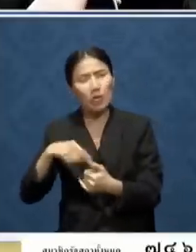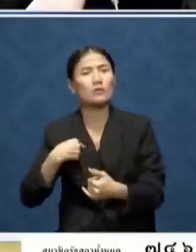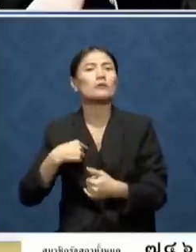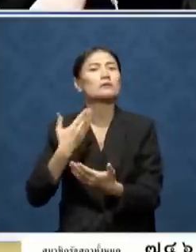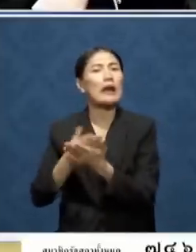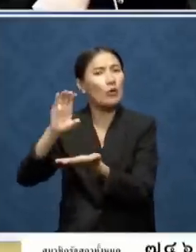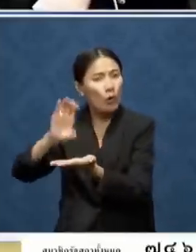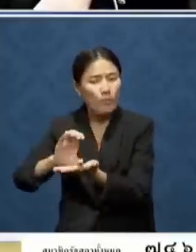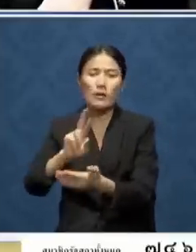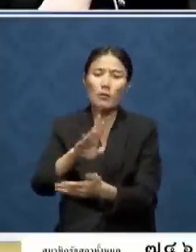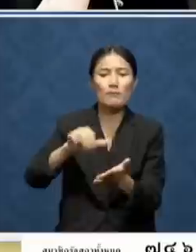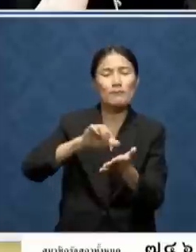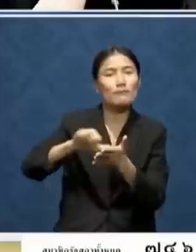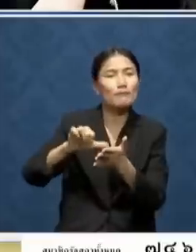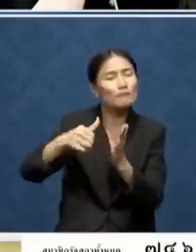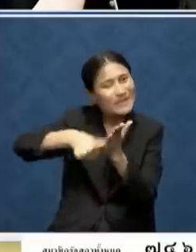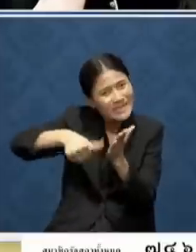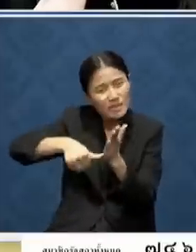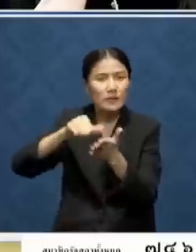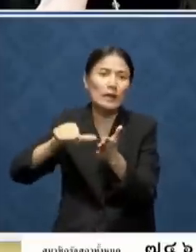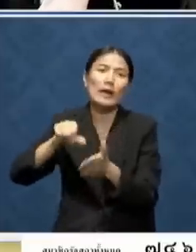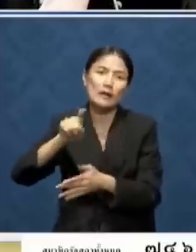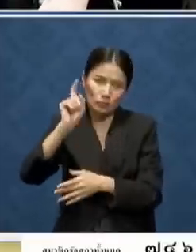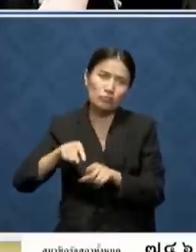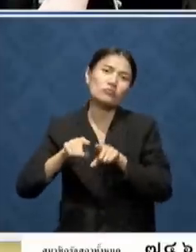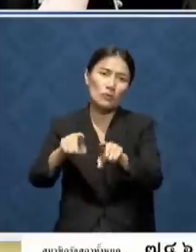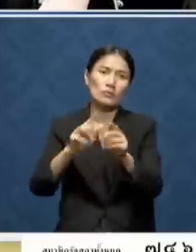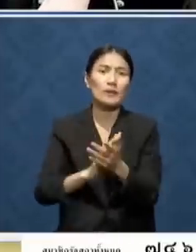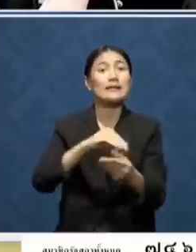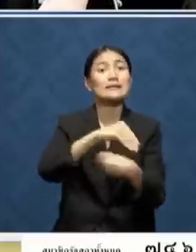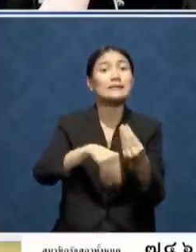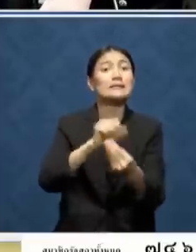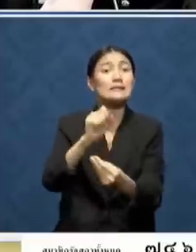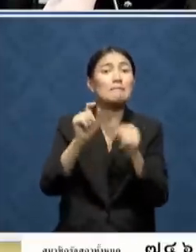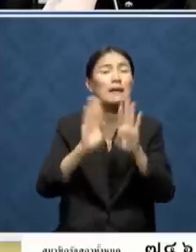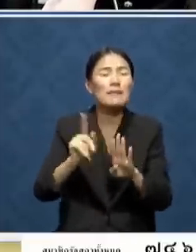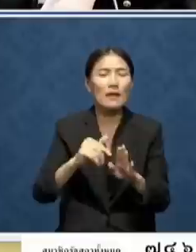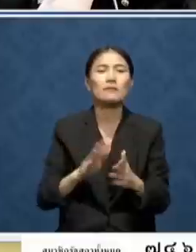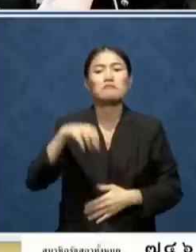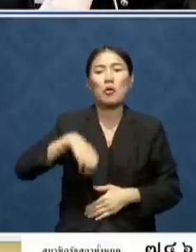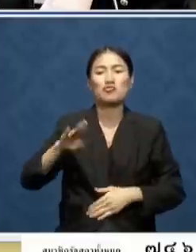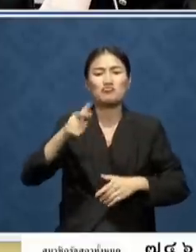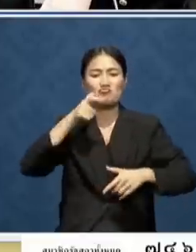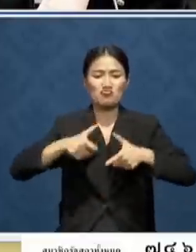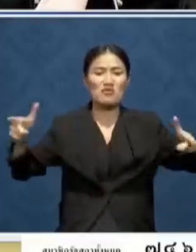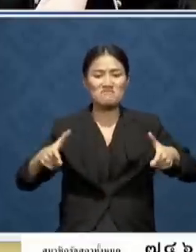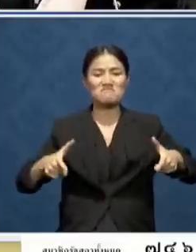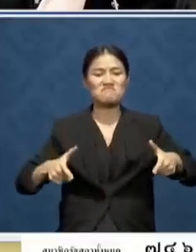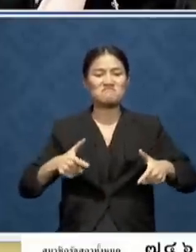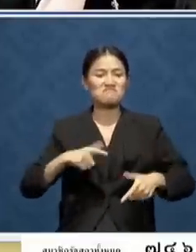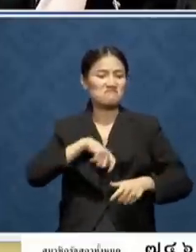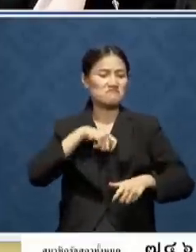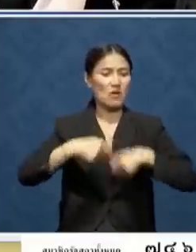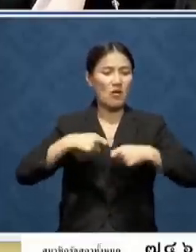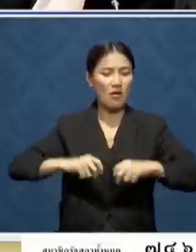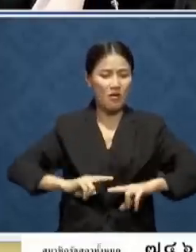พร้อมๆกันเรื่องเศรษฐกิจผูกขาดค่ะสรุปแล้วนี่มันคือธรรมชาติที่ประชาชนต้องทนหรือว่าพระพวท่านเห็นคนไม่เท่ากันนะ